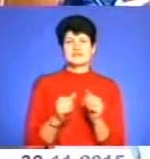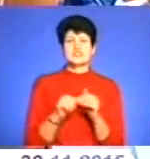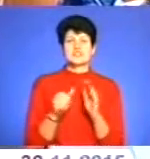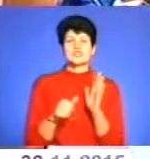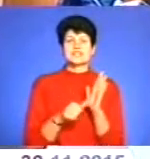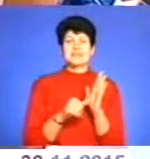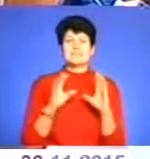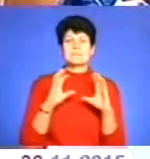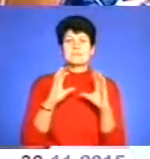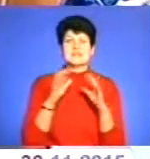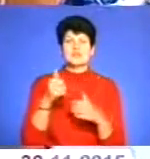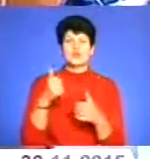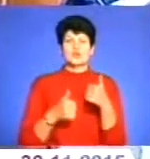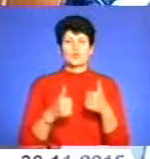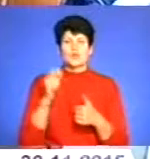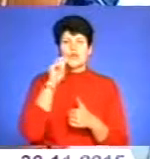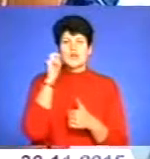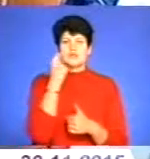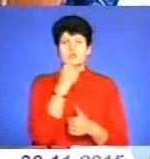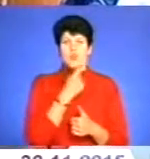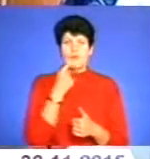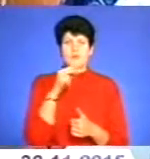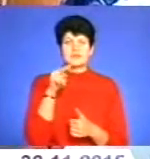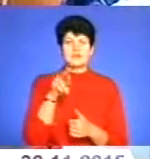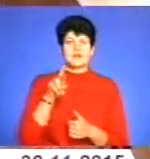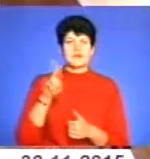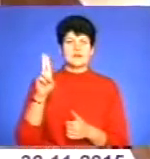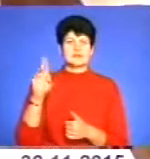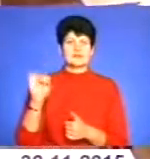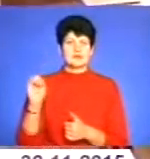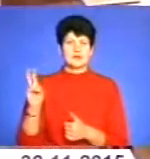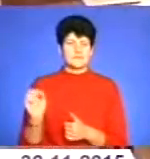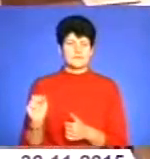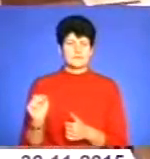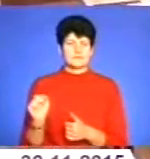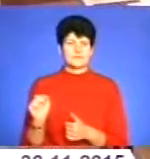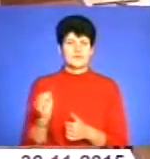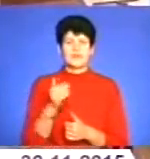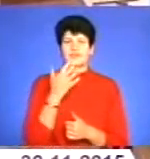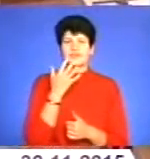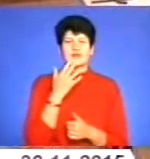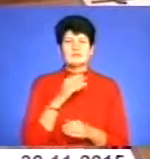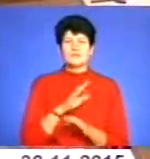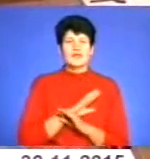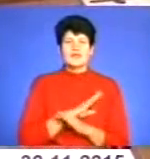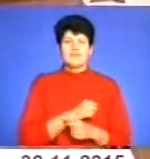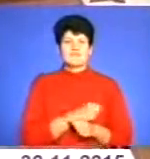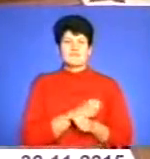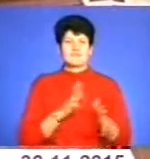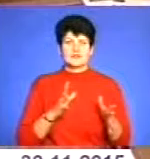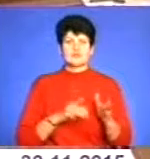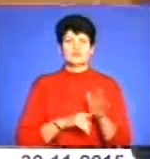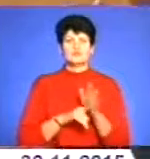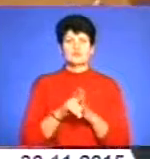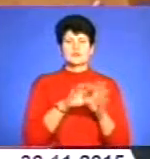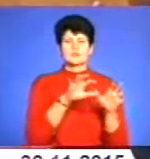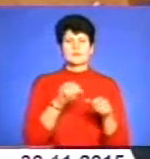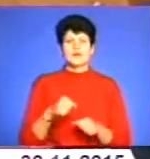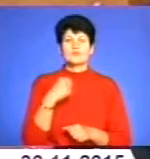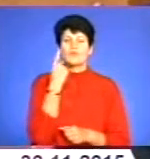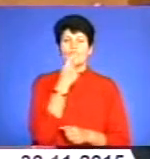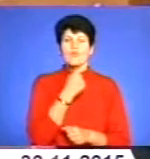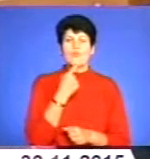16-й міжнародний конкурс української мови імені Петра Яцика. Нації вмирають не від інфаркту, спочатку їм відбирає мову.